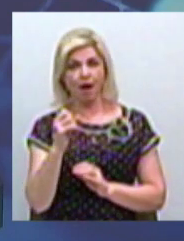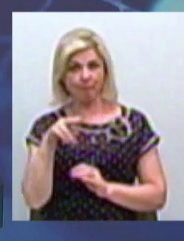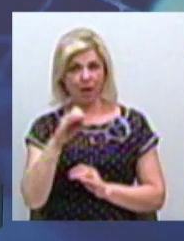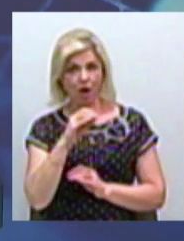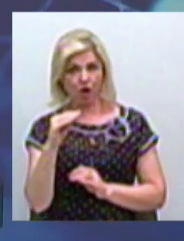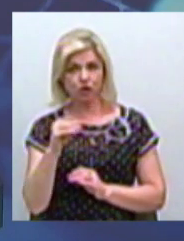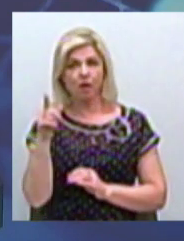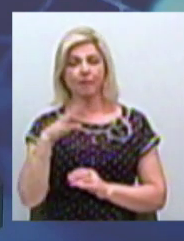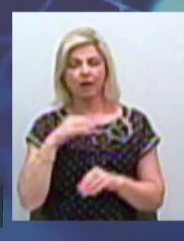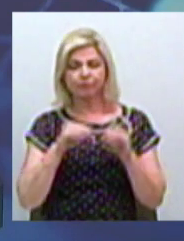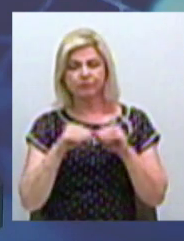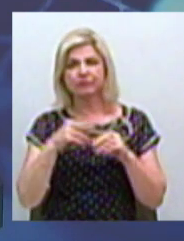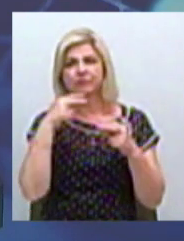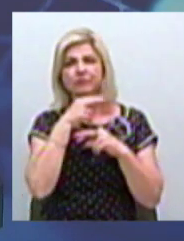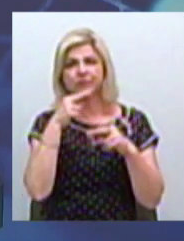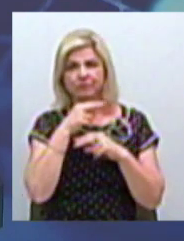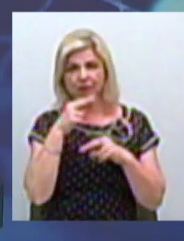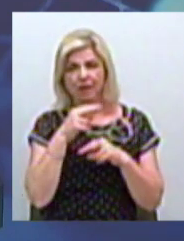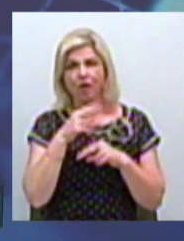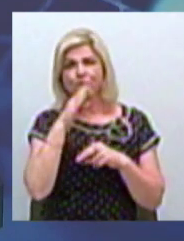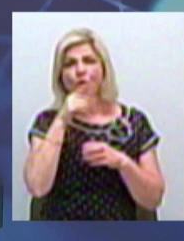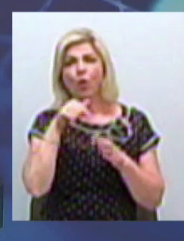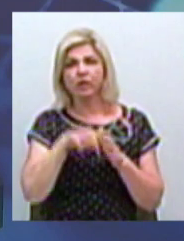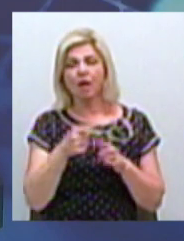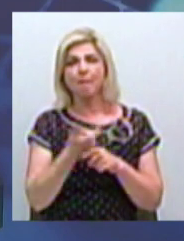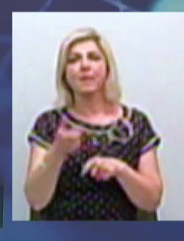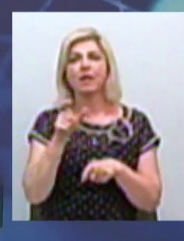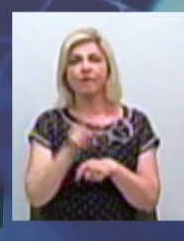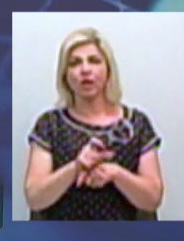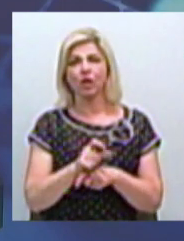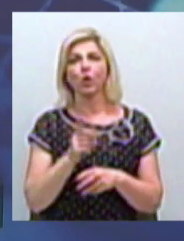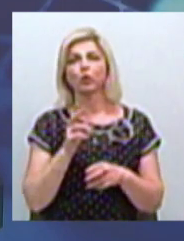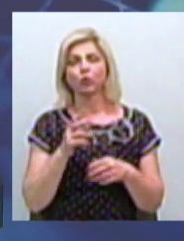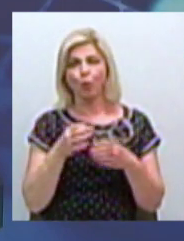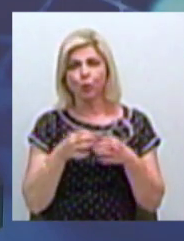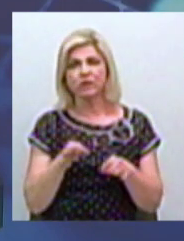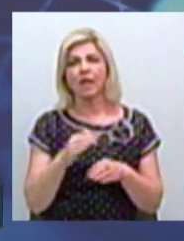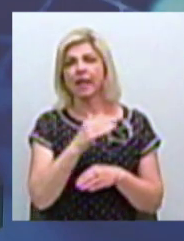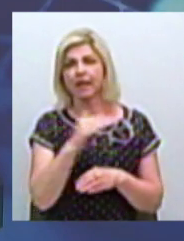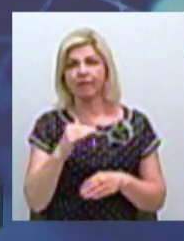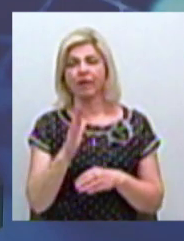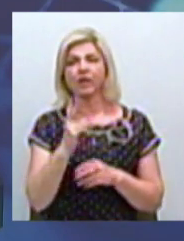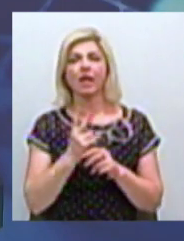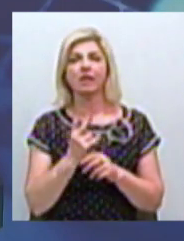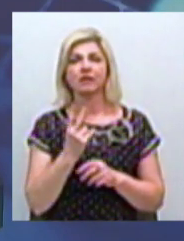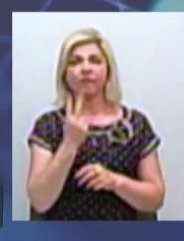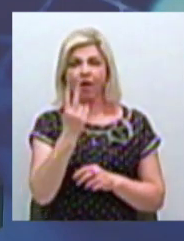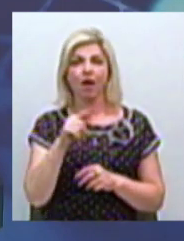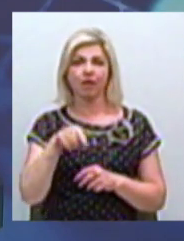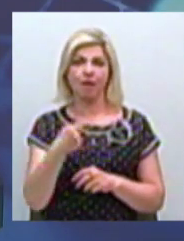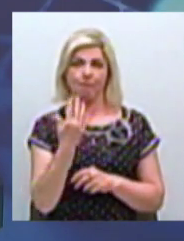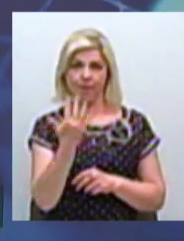вміст лактопозитивної кишкової палички перевищував допустимий рівень у 2,5